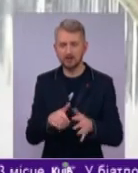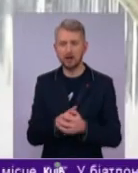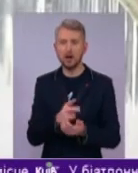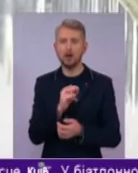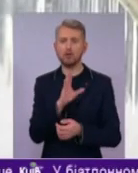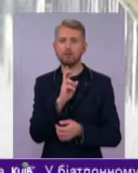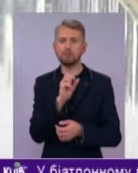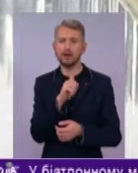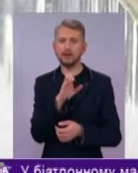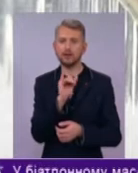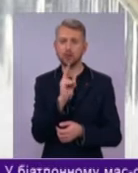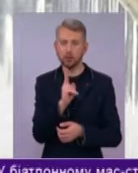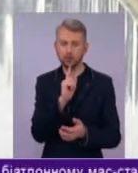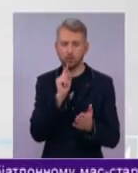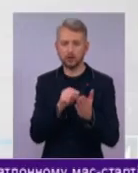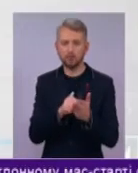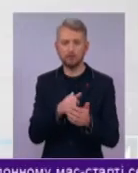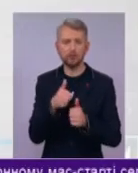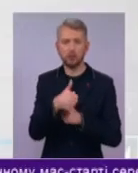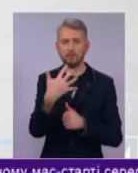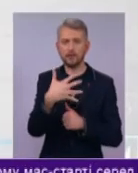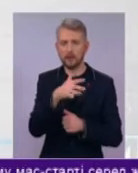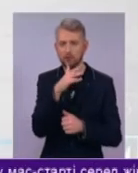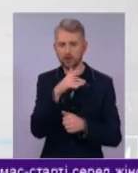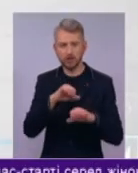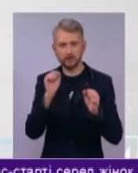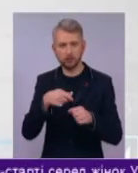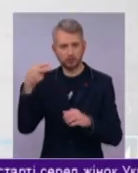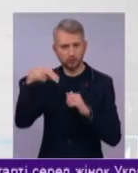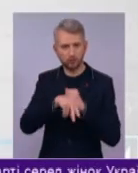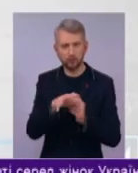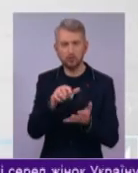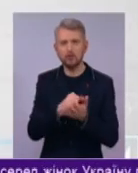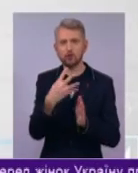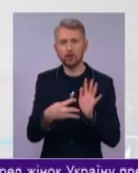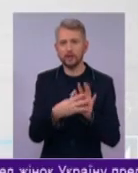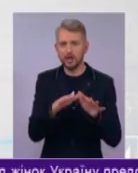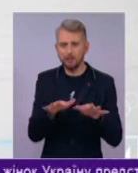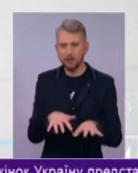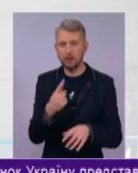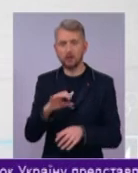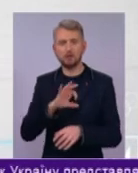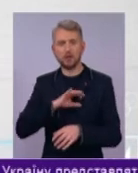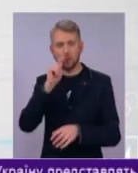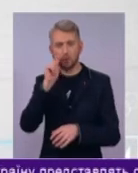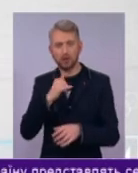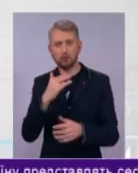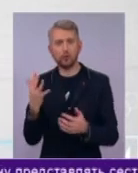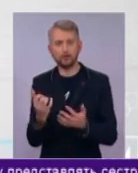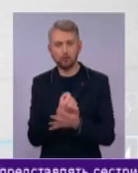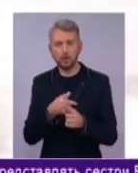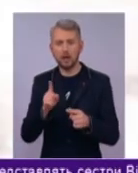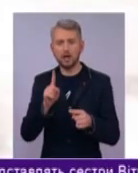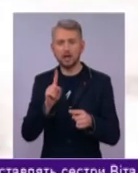Ковбаснюк потрапив у топ-50 під час швидкісного спуску, посівши 49-те місце. Натомість одну медаль Україна сьогодні здобула.